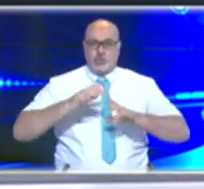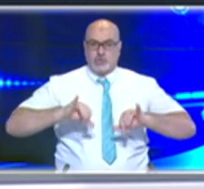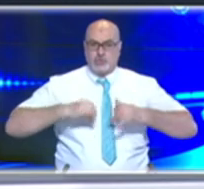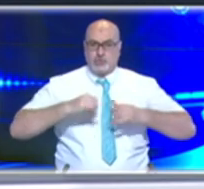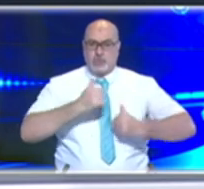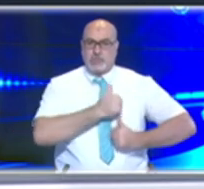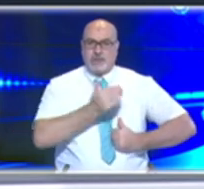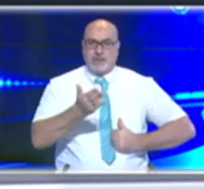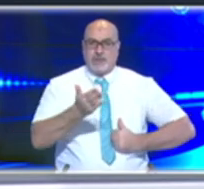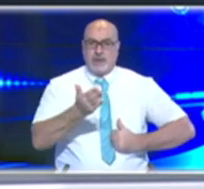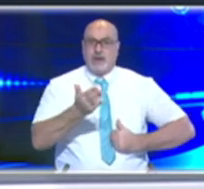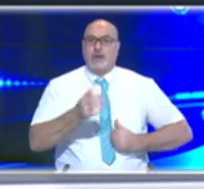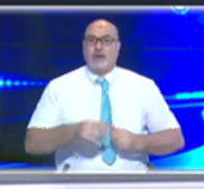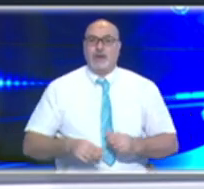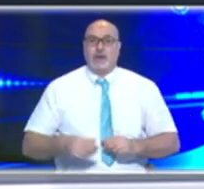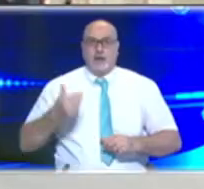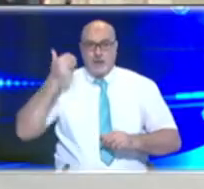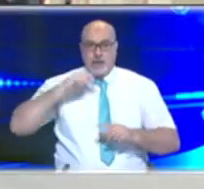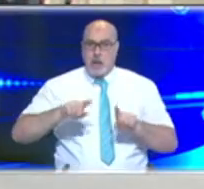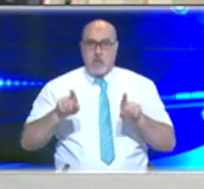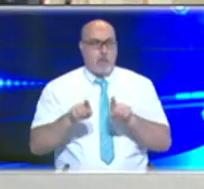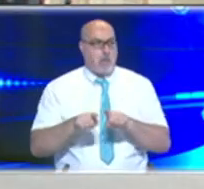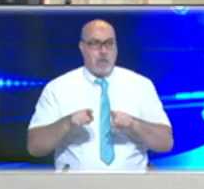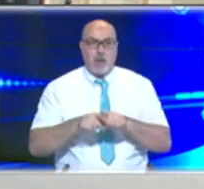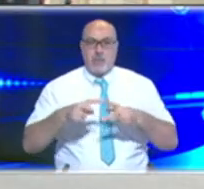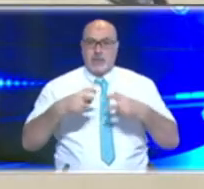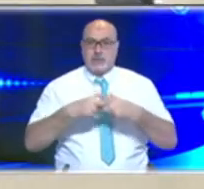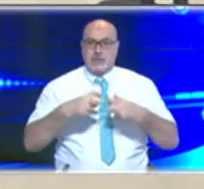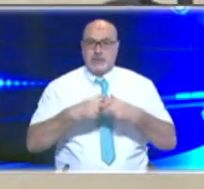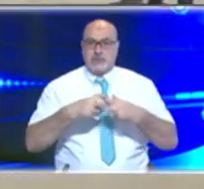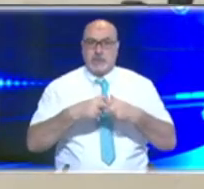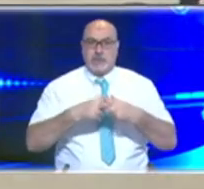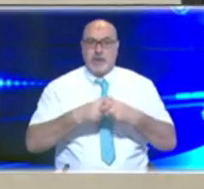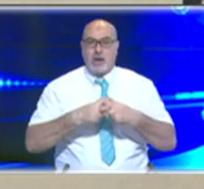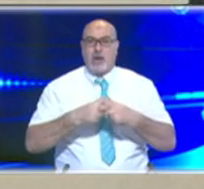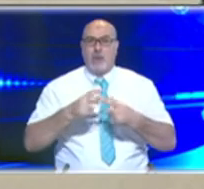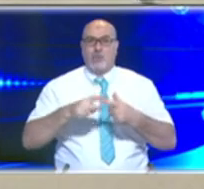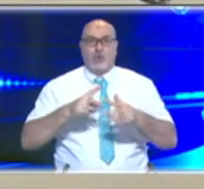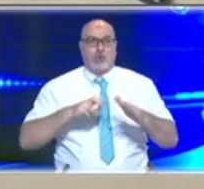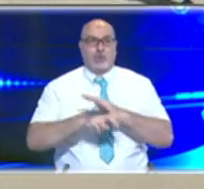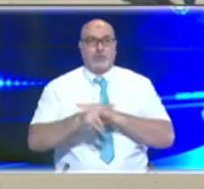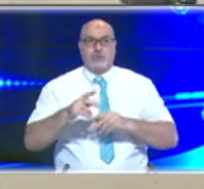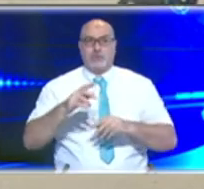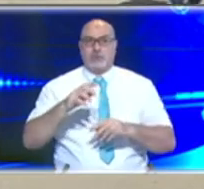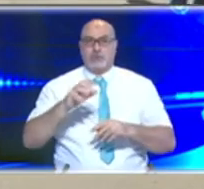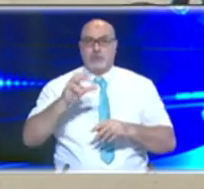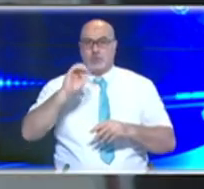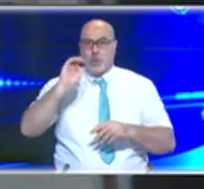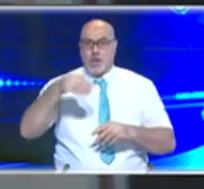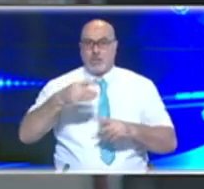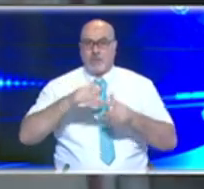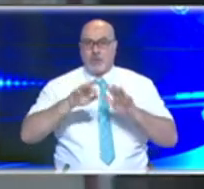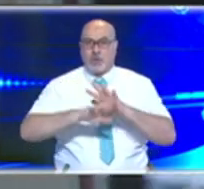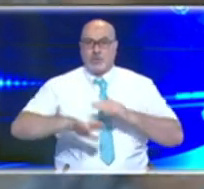أشبال الأمة تواصلت أمس أيضا مسابقة القبول للطور المتوسط بمختلف النواحي